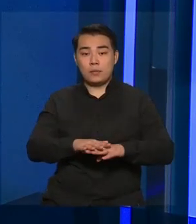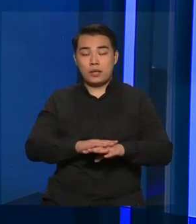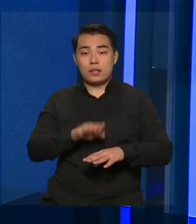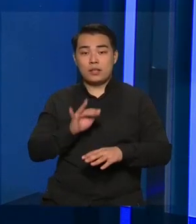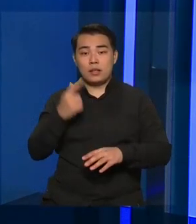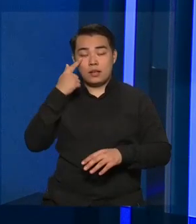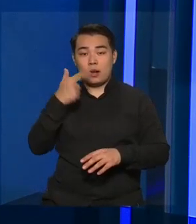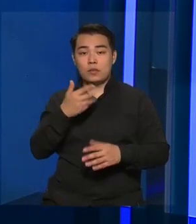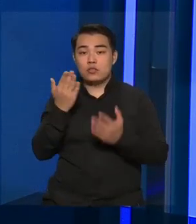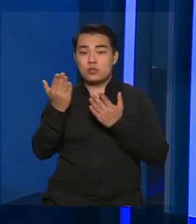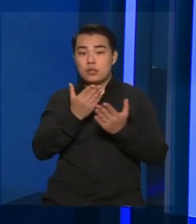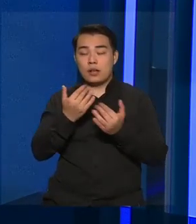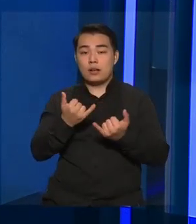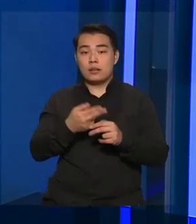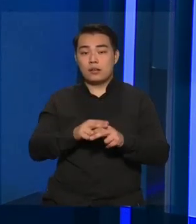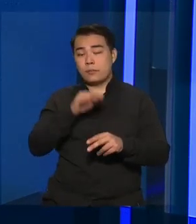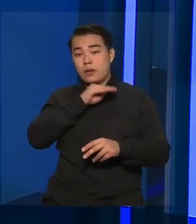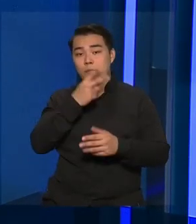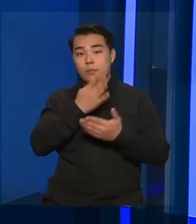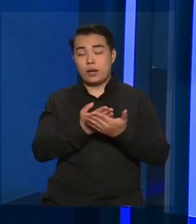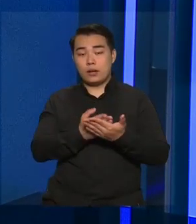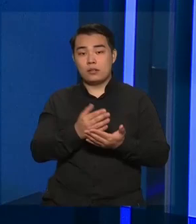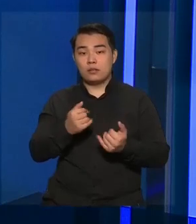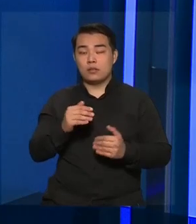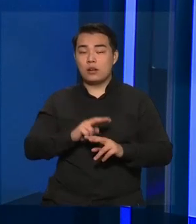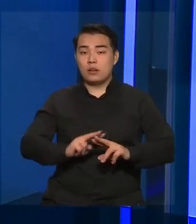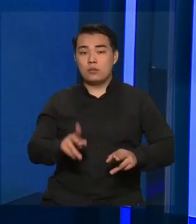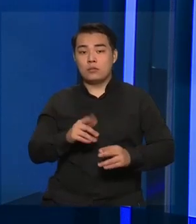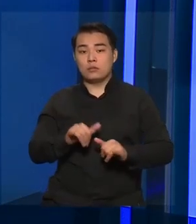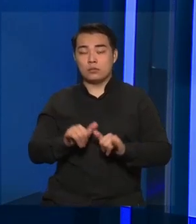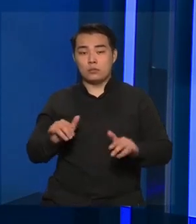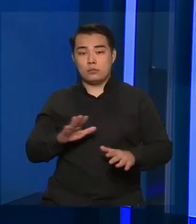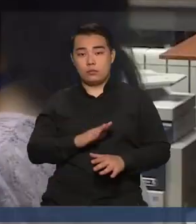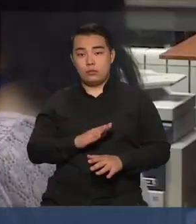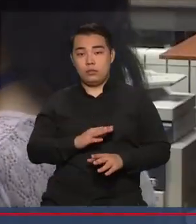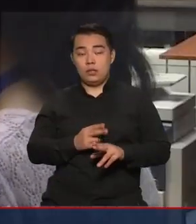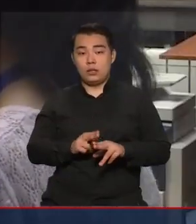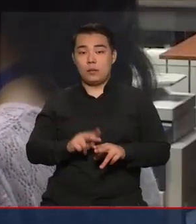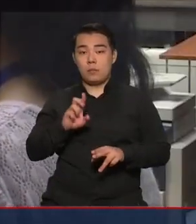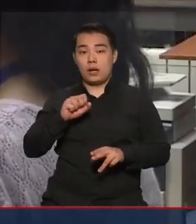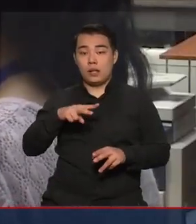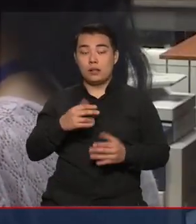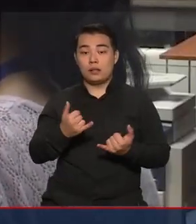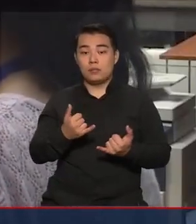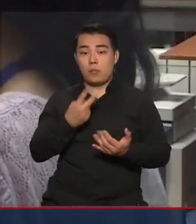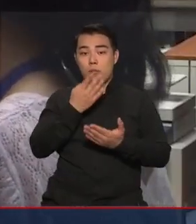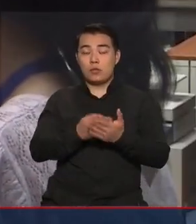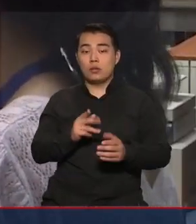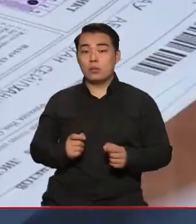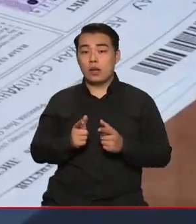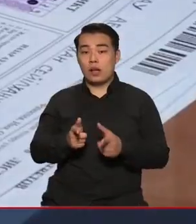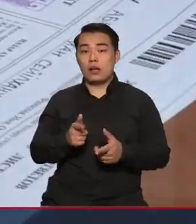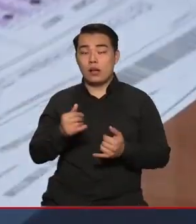грамотности чтения. А вот по профильным предметам, наоборот, ровно настолько же увеличилось. Количество баллов для абитуриентов, поступающих на